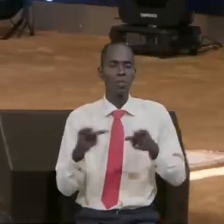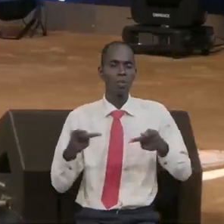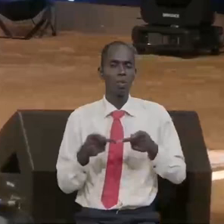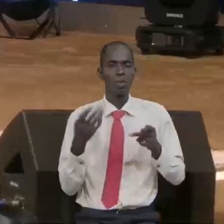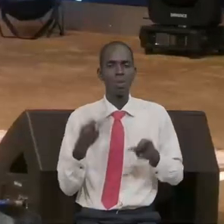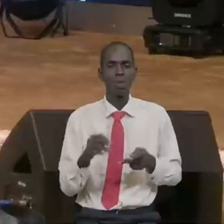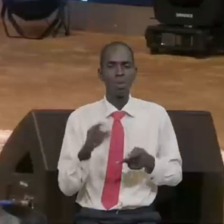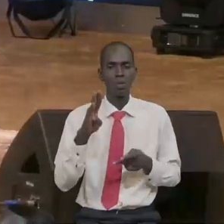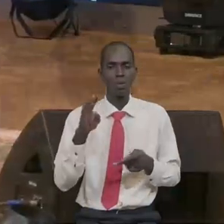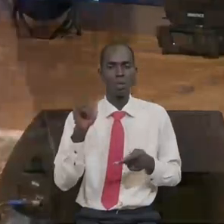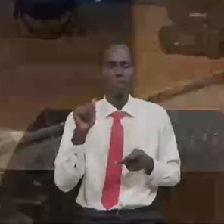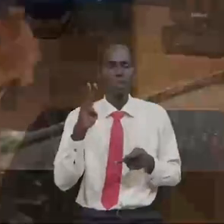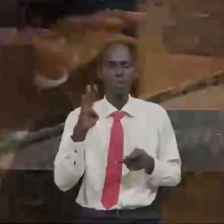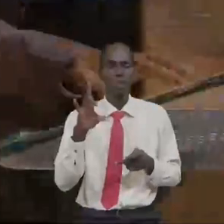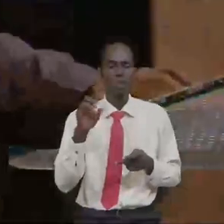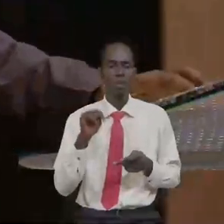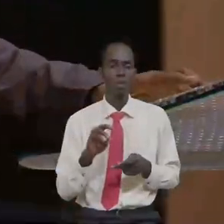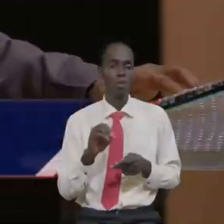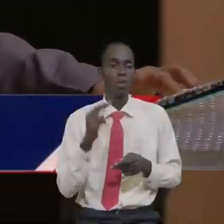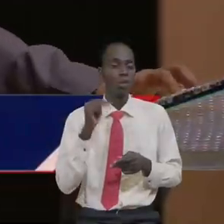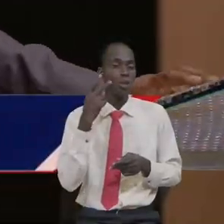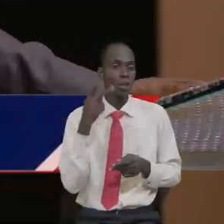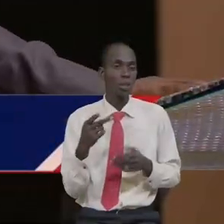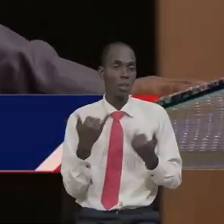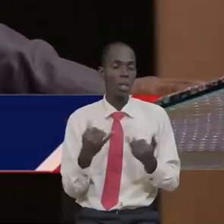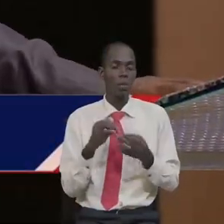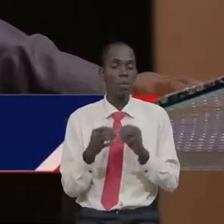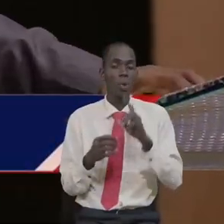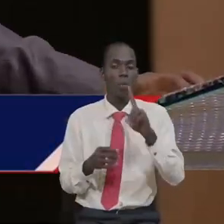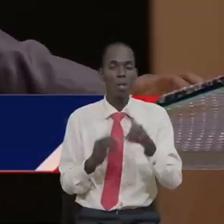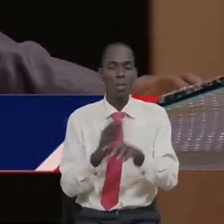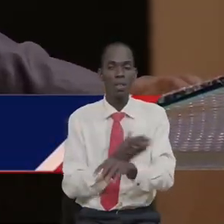Nous allons voir trois sections ici. 1.